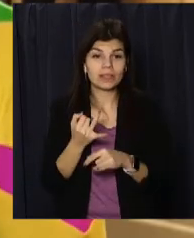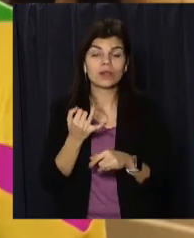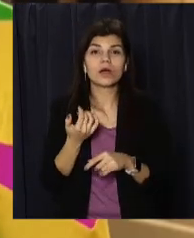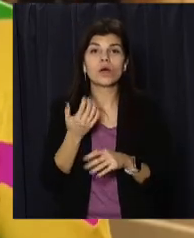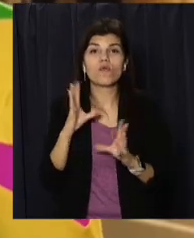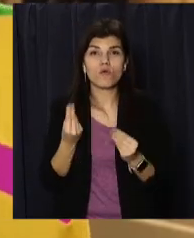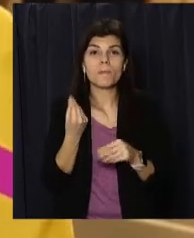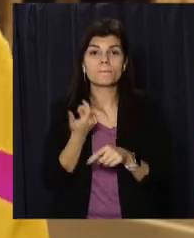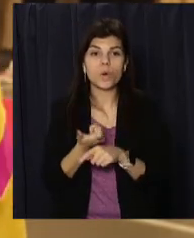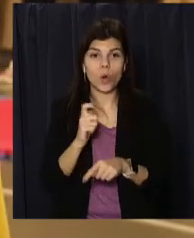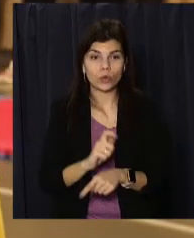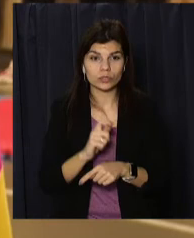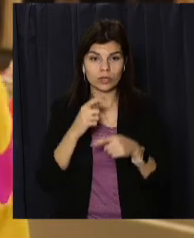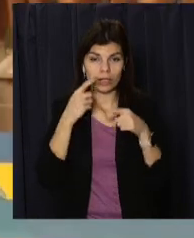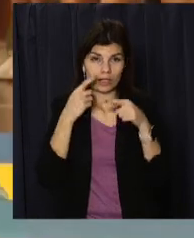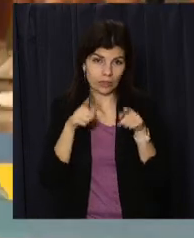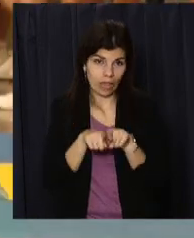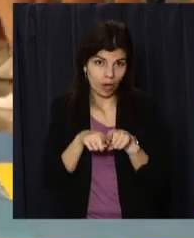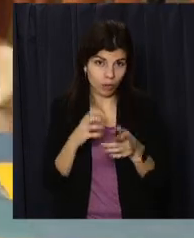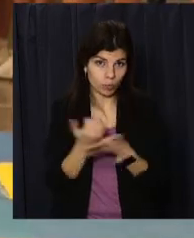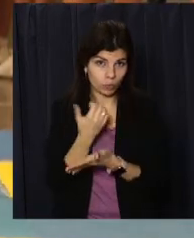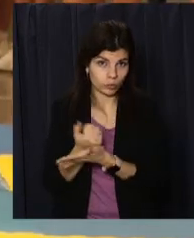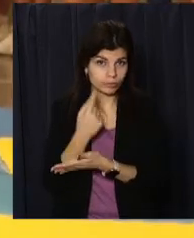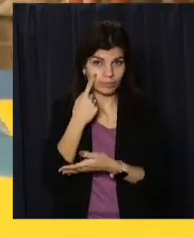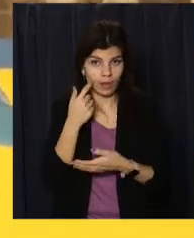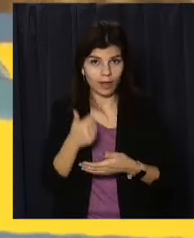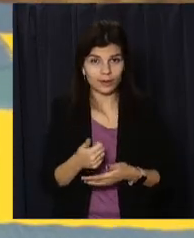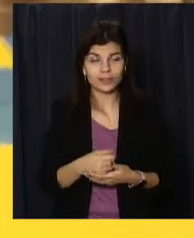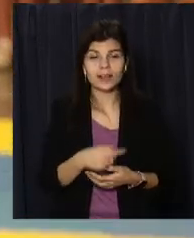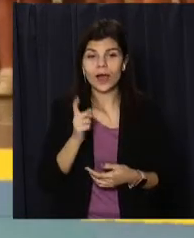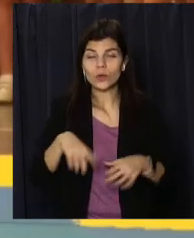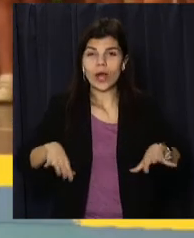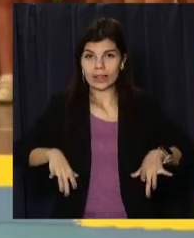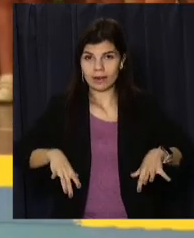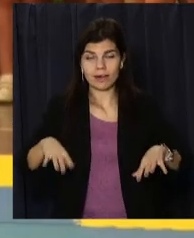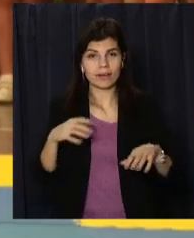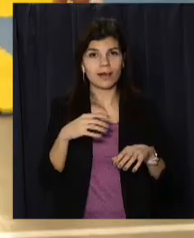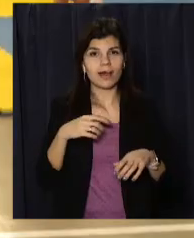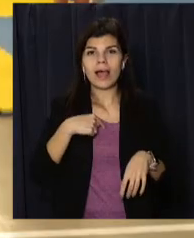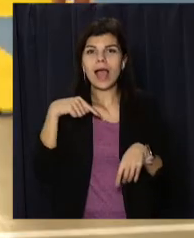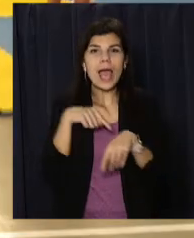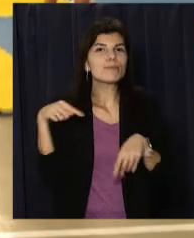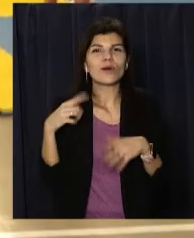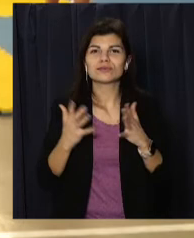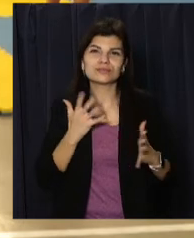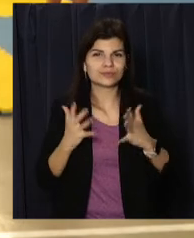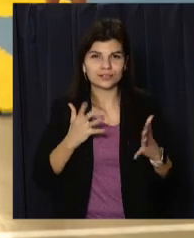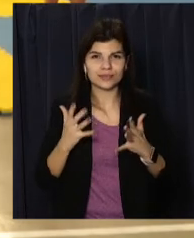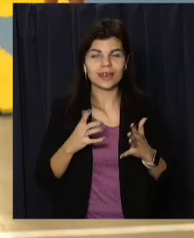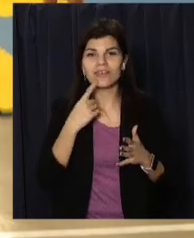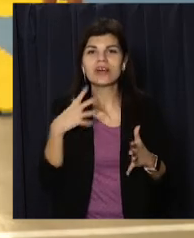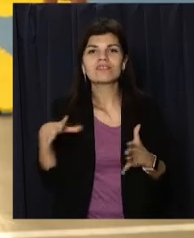кількість акробатики я і виграла так. Не стримує емоцій головна тренерка колективу «Ексклюзив» Олена Клименко.